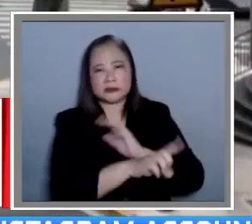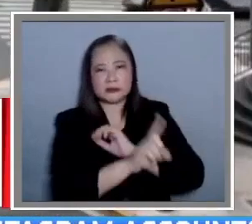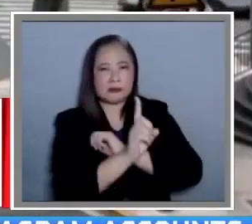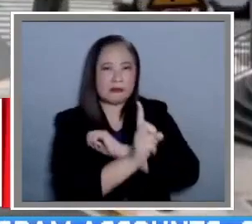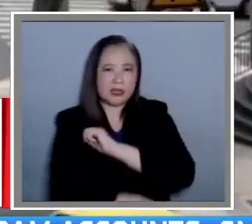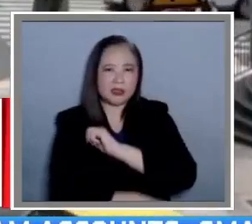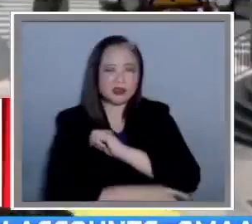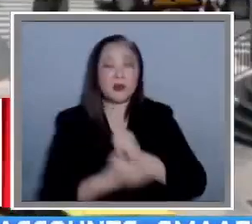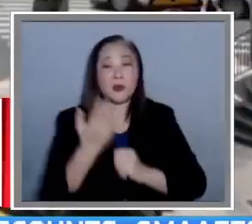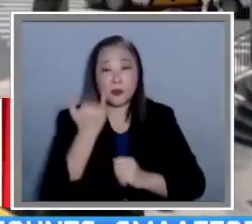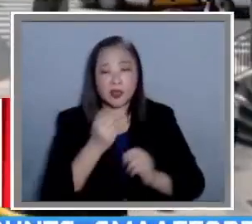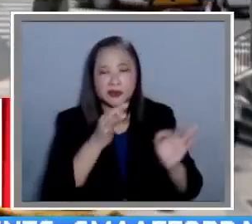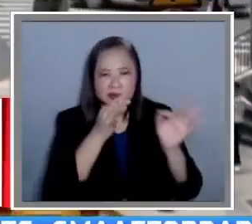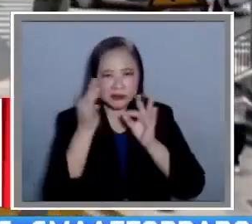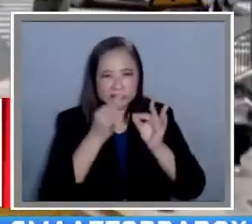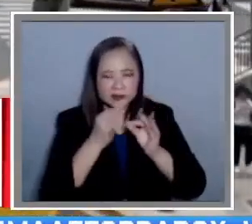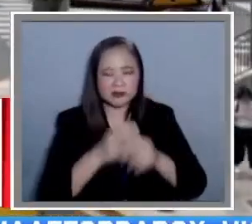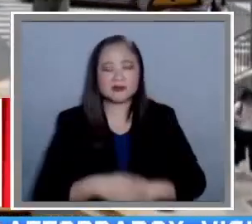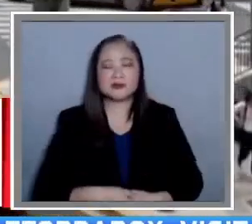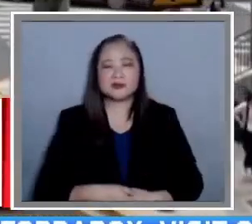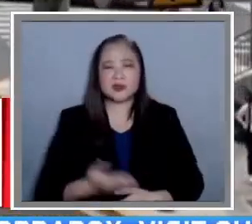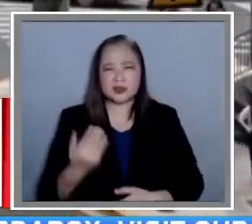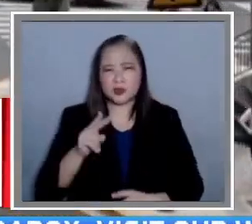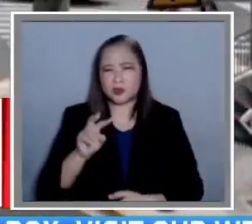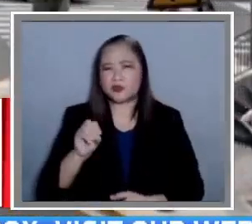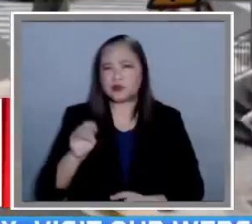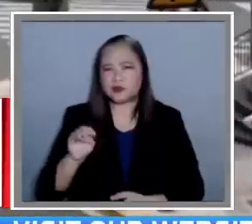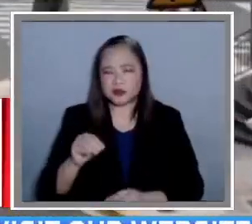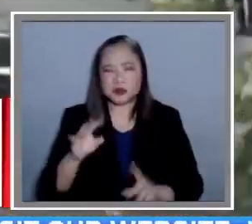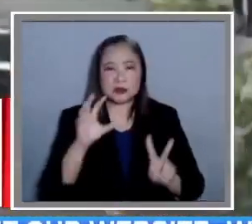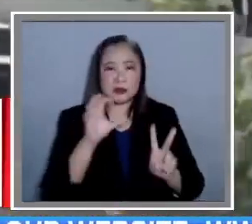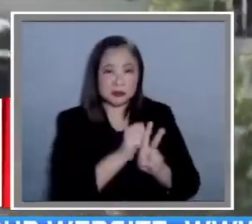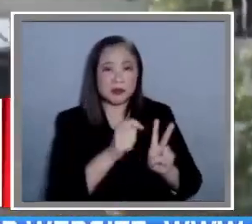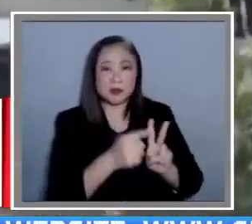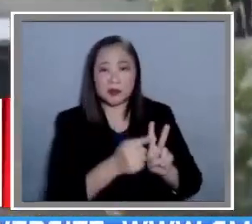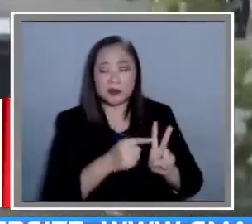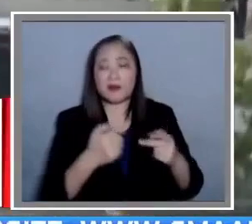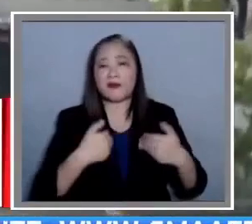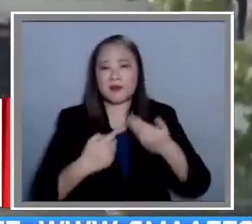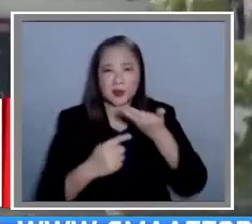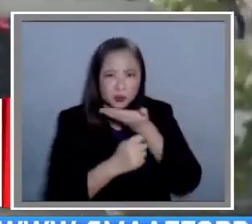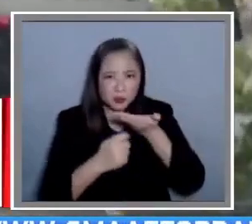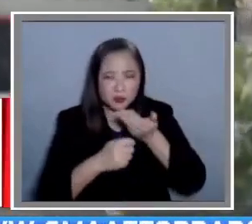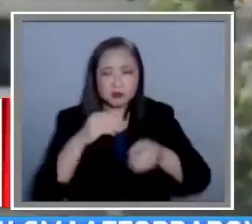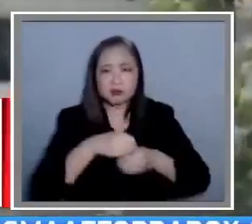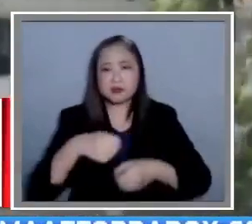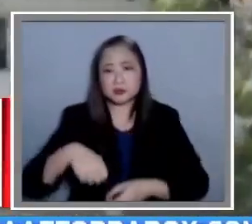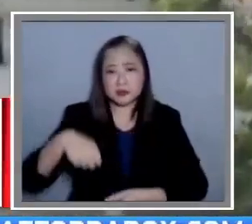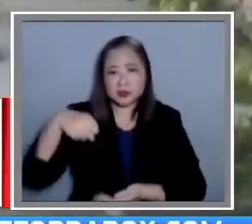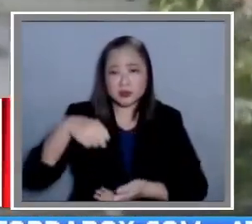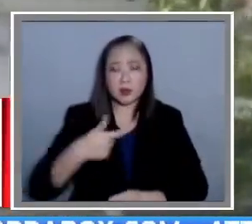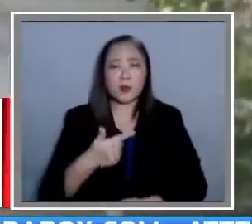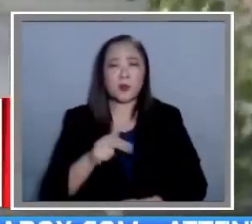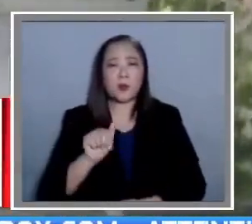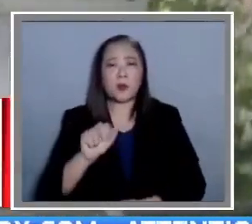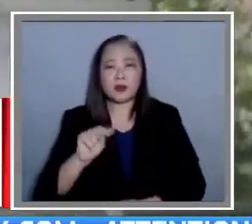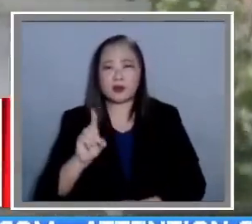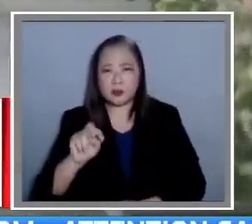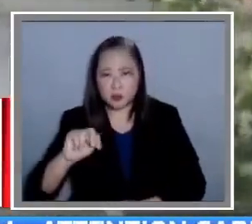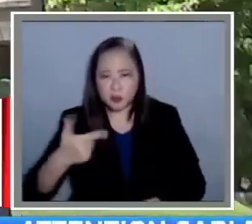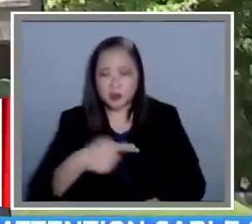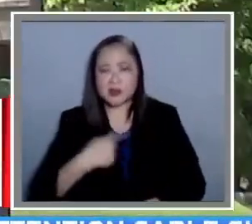inaresto ang dalawa matapos makunan ng shabu sa kani-kanilang mga bagahe sa guandong at si sinentensyahan nng